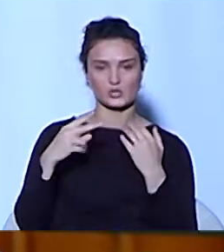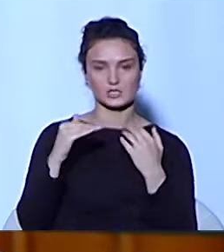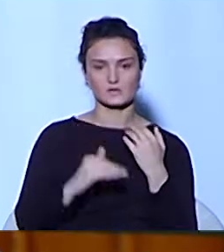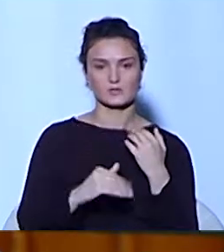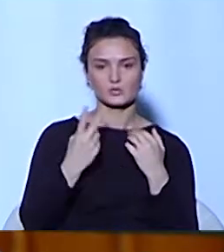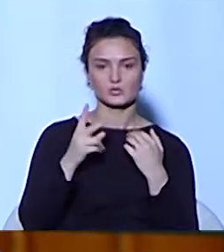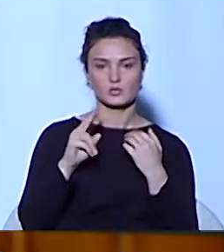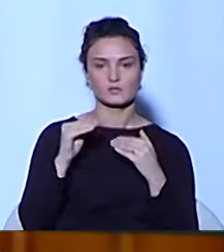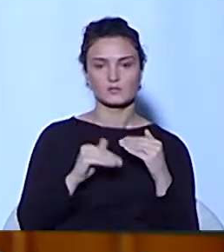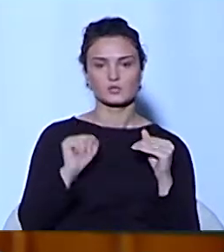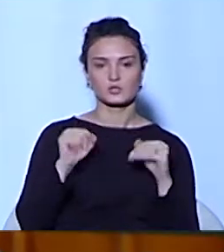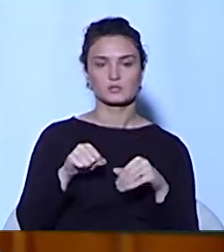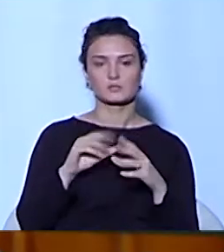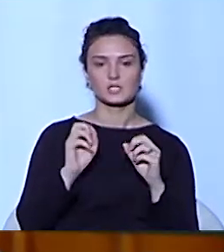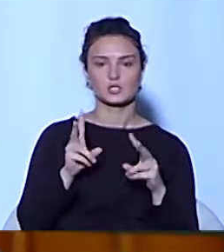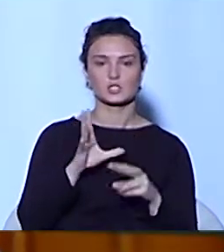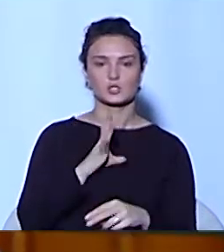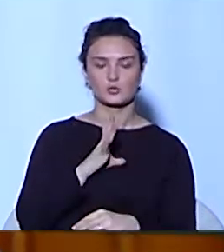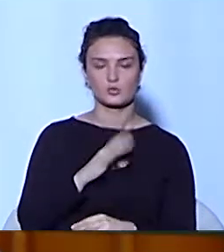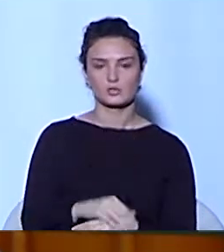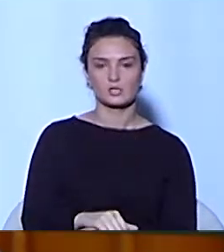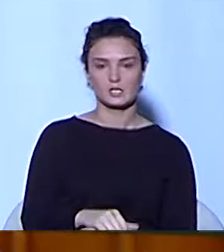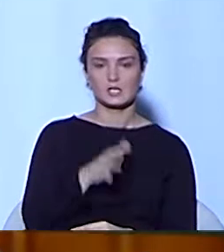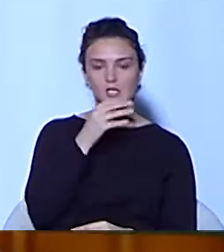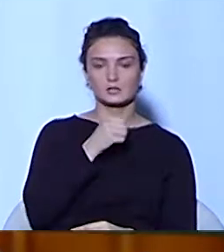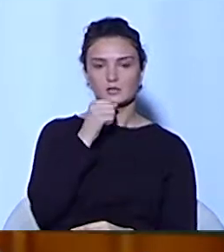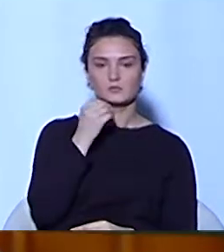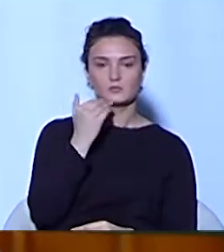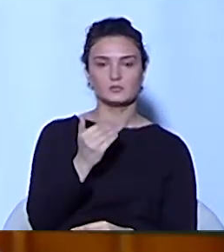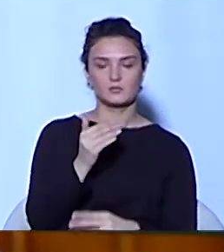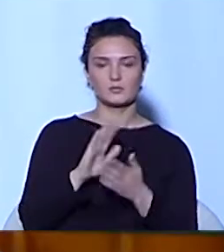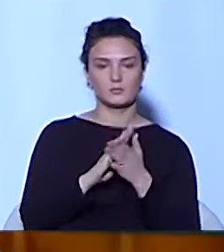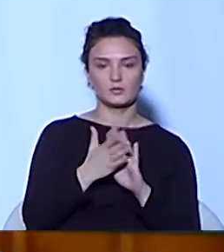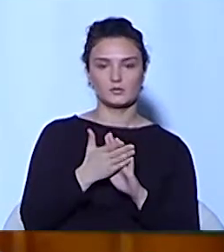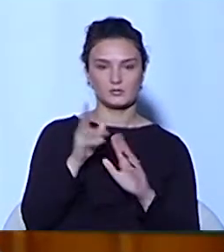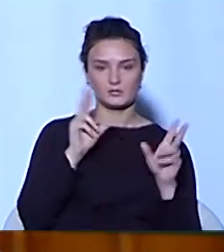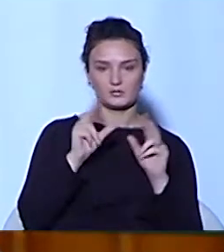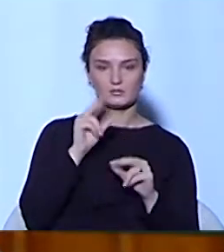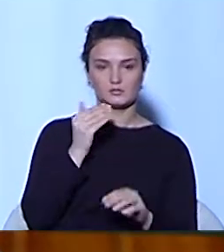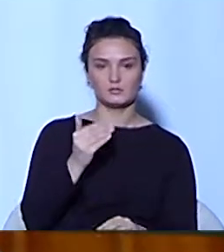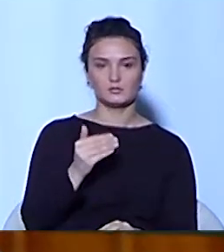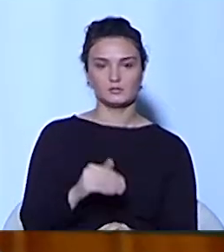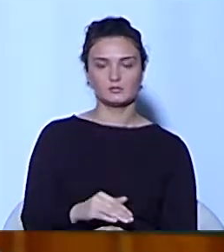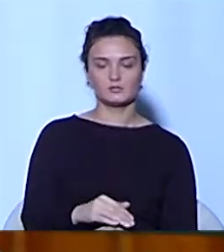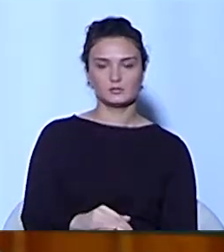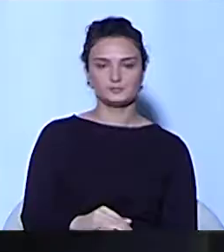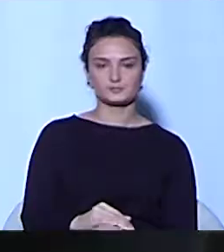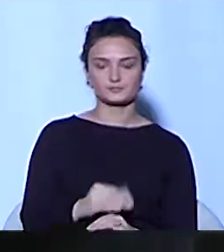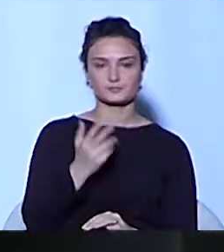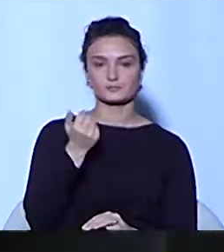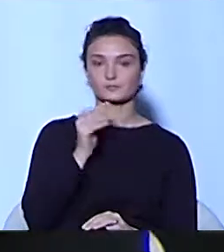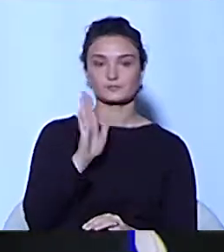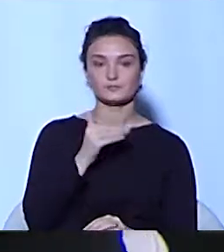უფრო 22-ის ქვემოთ, შეიძლება საშიში იყოს ხანდაზმულთა მდგომარეობის გათვალისწინებით. ქალბატონ გაიანე,